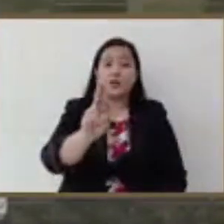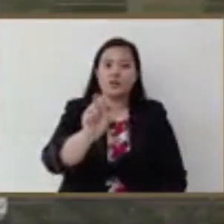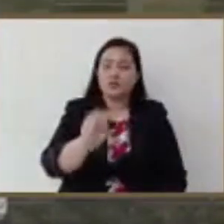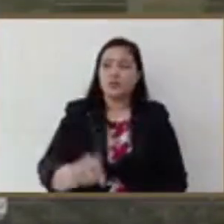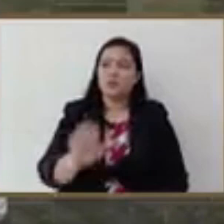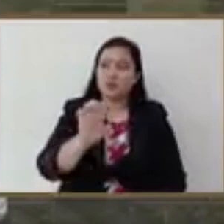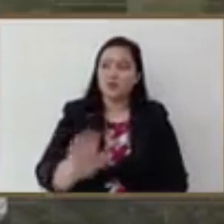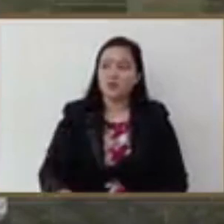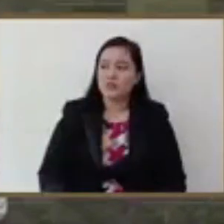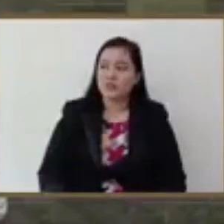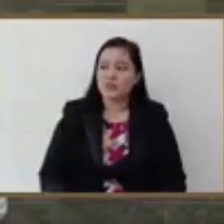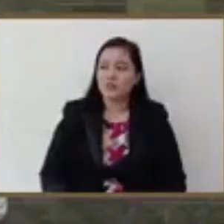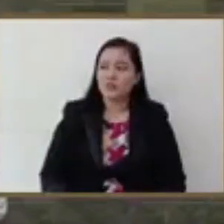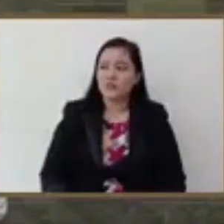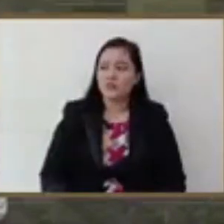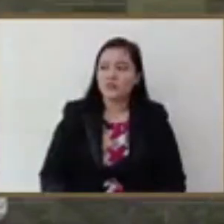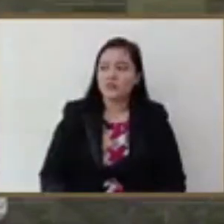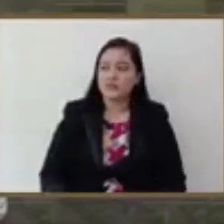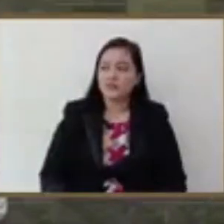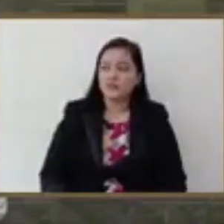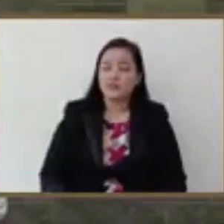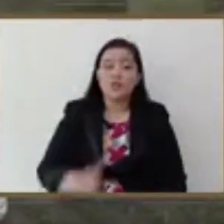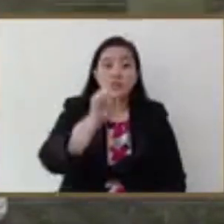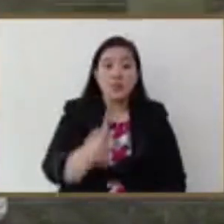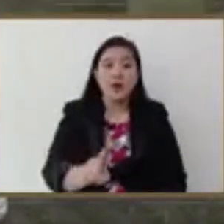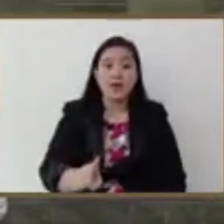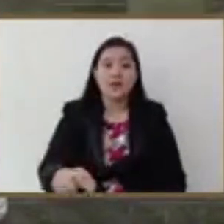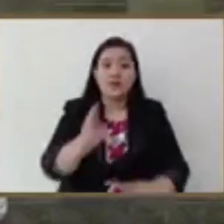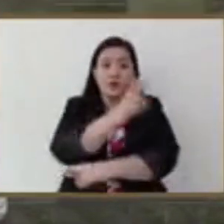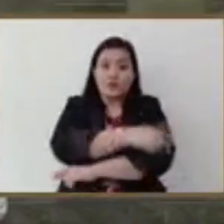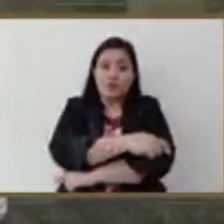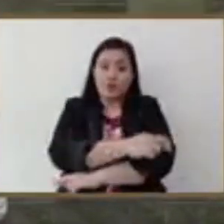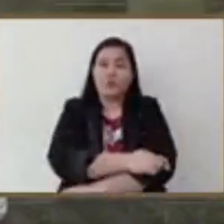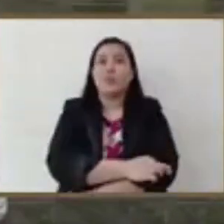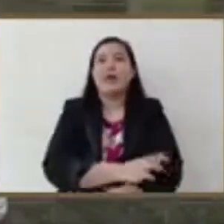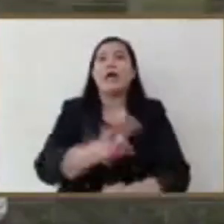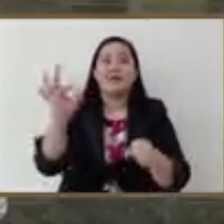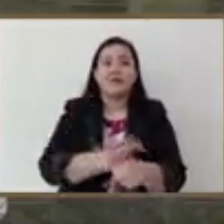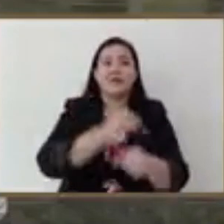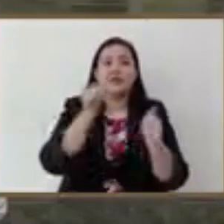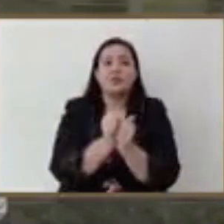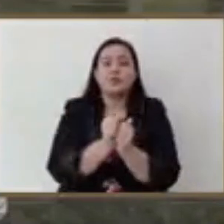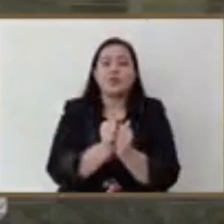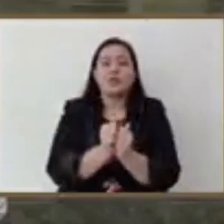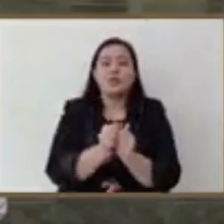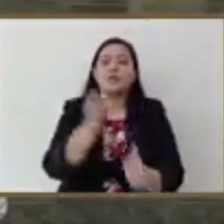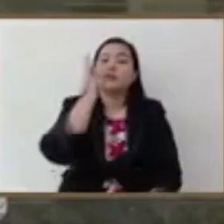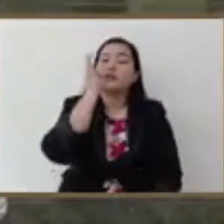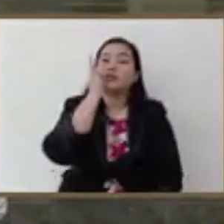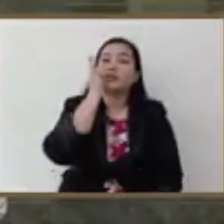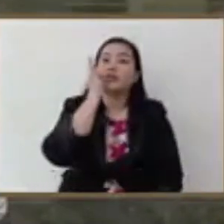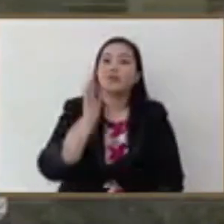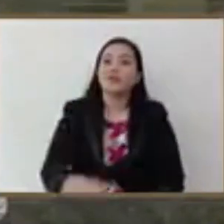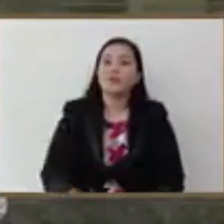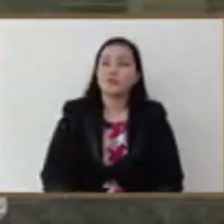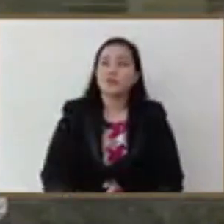isang kwarto ho yung lahat na lalagyan ng pagkain. Tapos, I mean, kami lang ni Lerma that time na nakatira po doon bago ko dinala